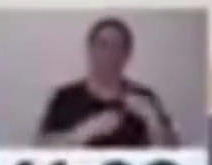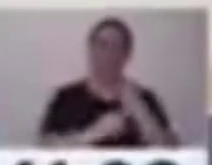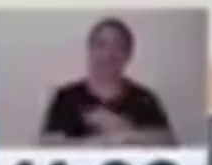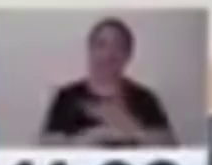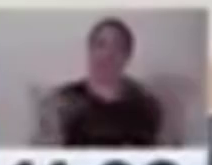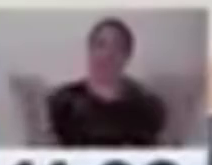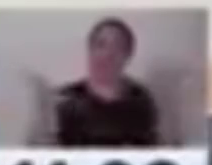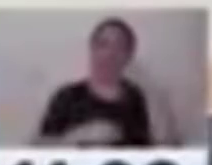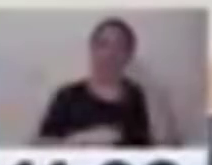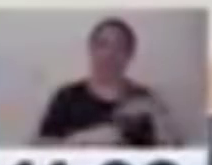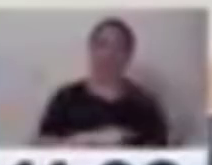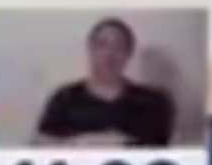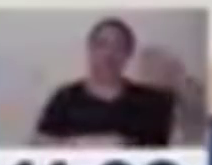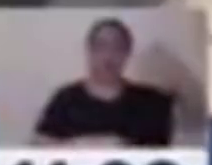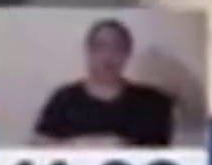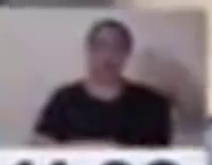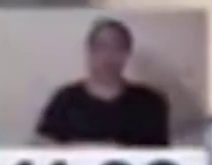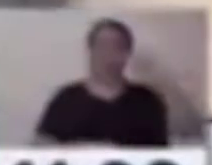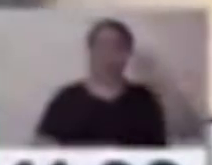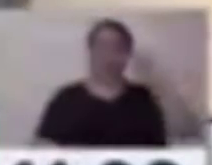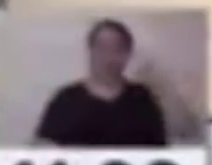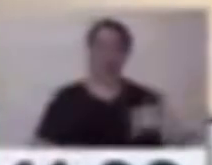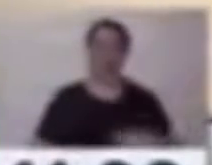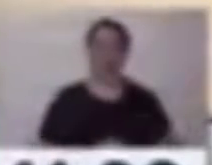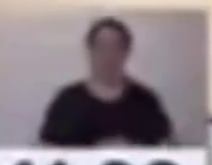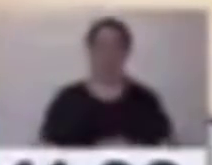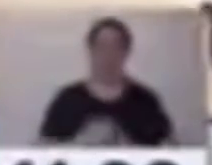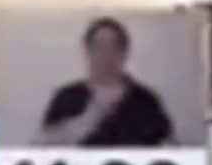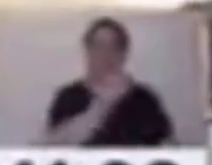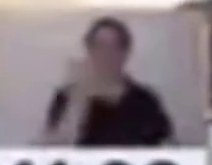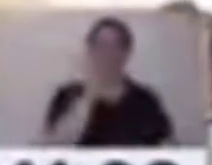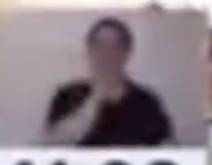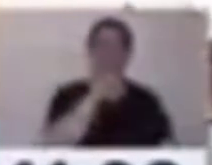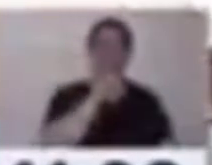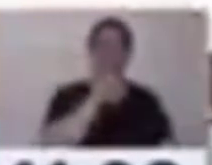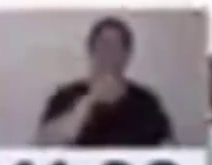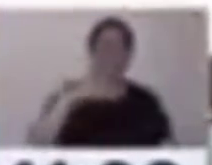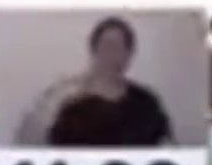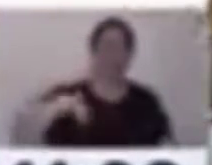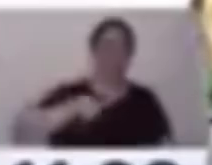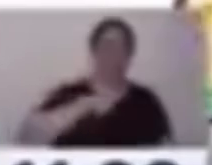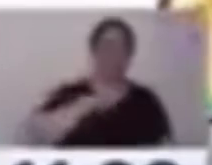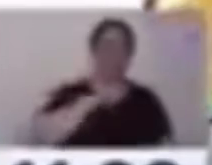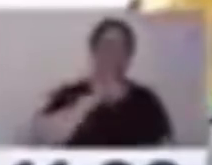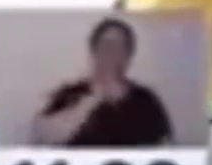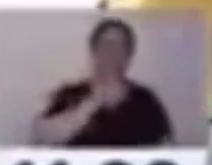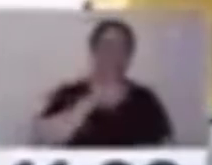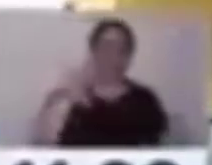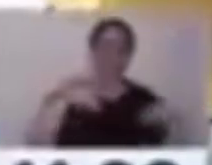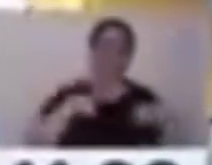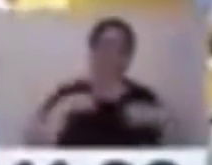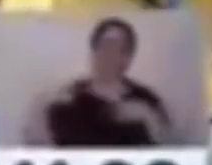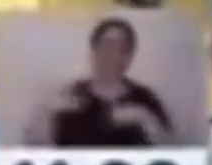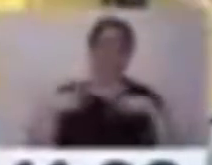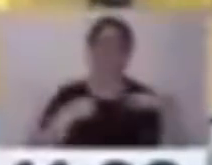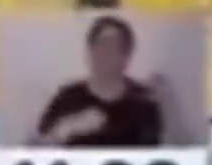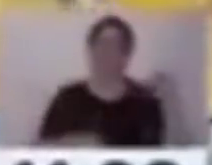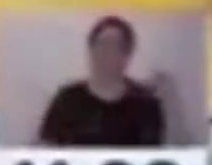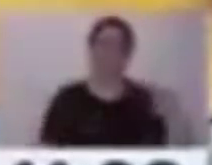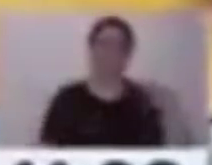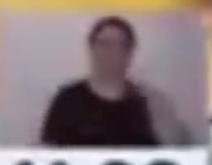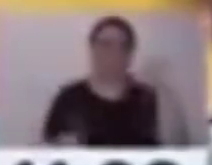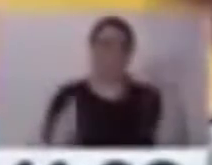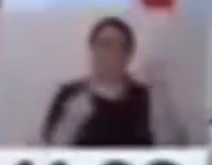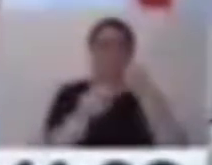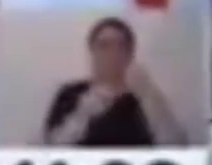beneficiaries. At kabuuan po nito, nasa 13.9 million na beneficiary families